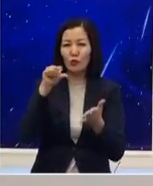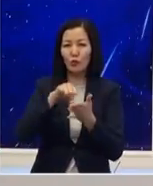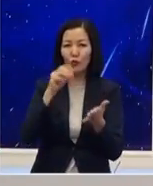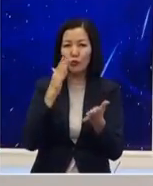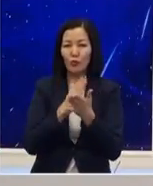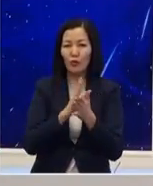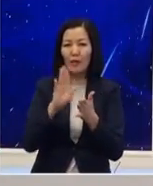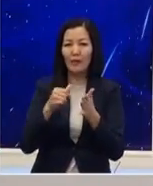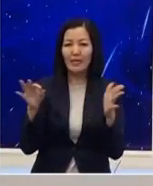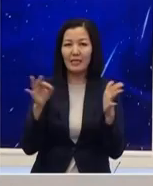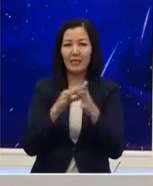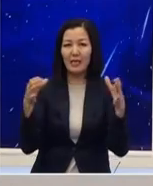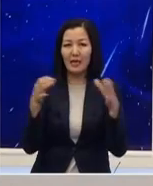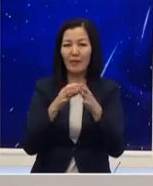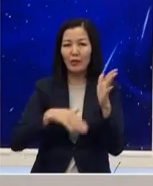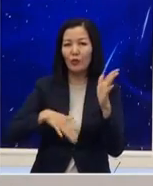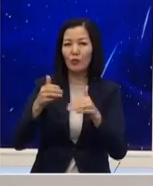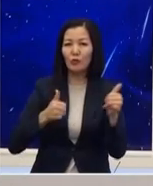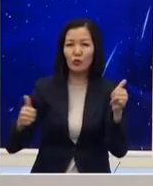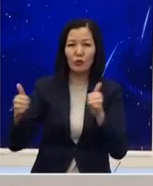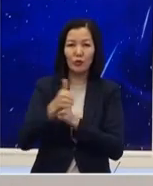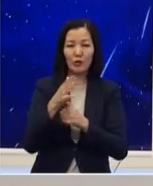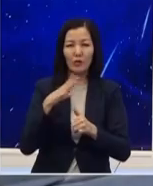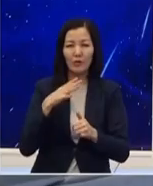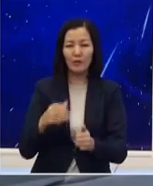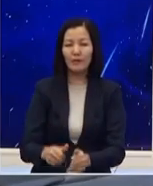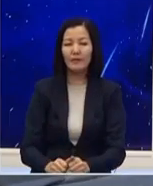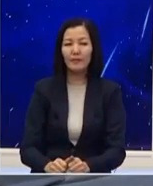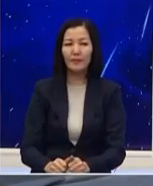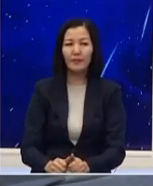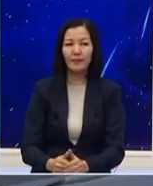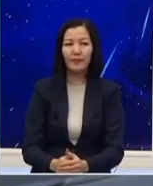отыр. Басты мақсат командалық есепте топ жару.